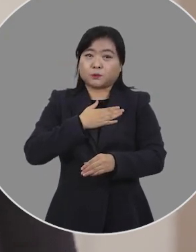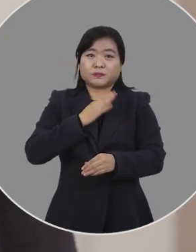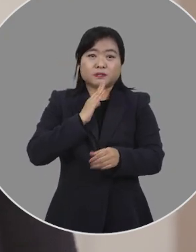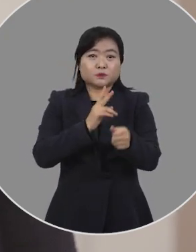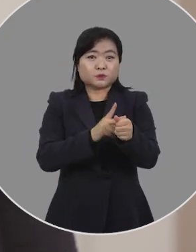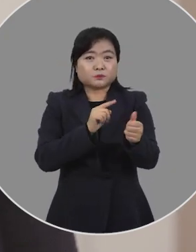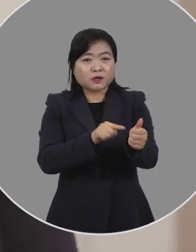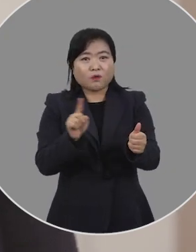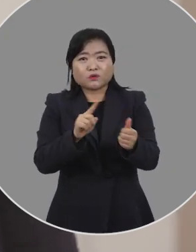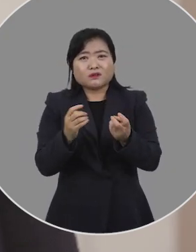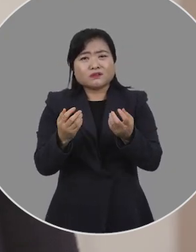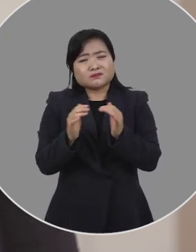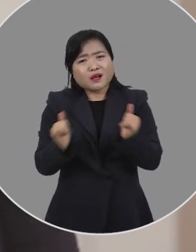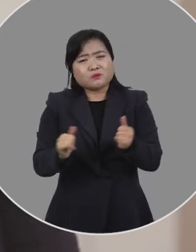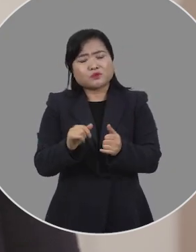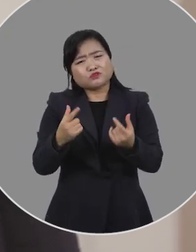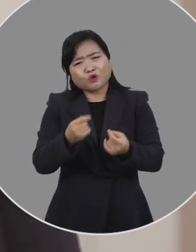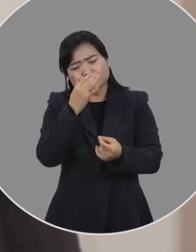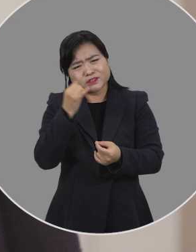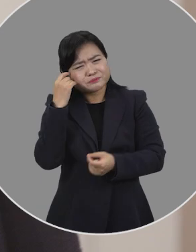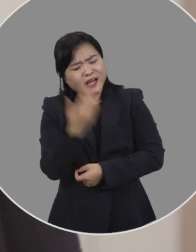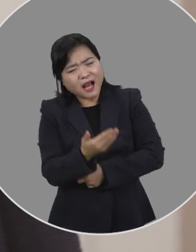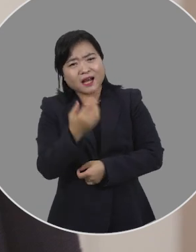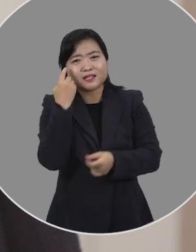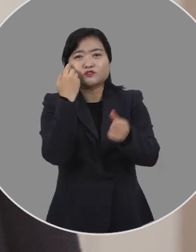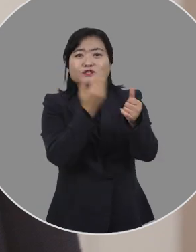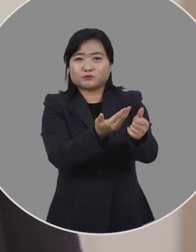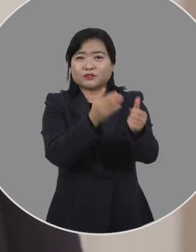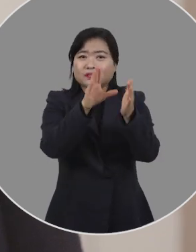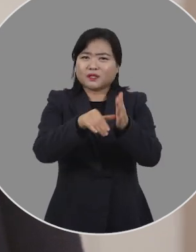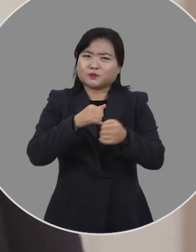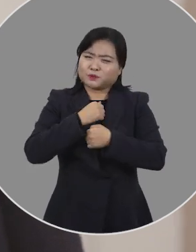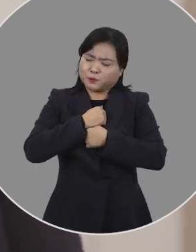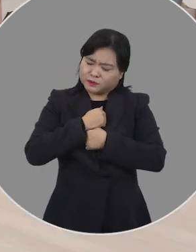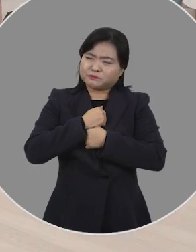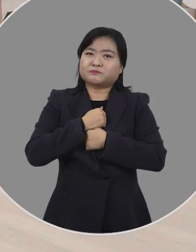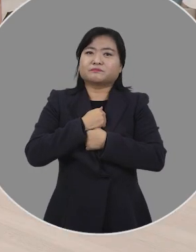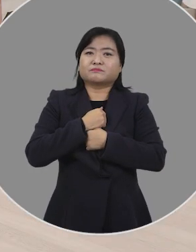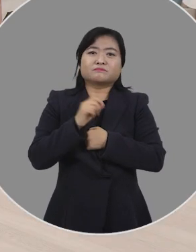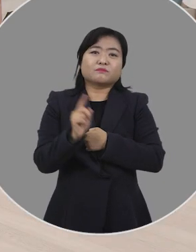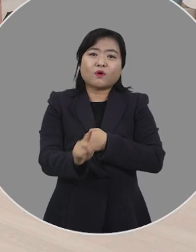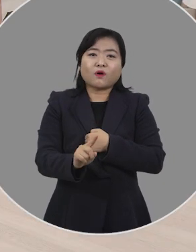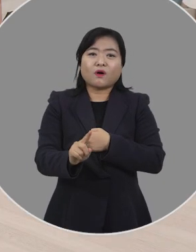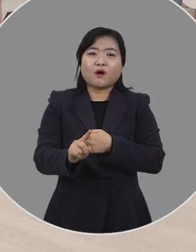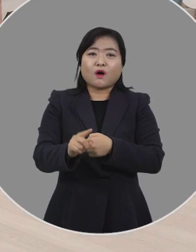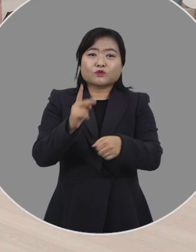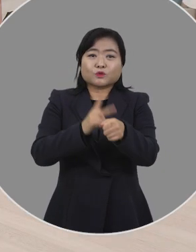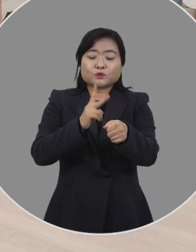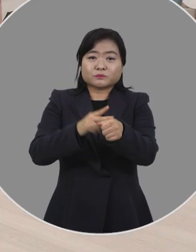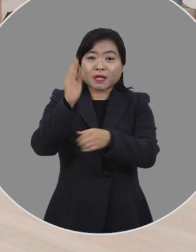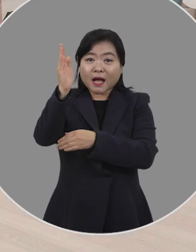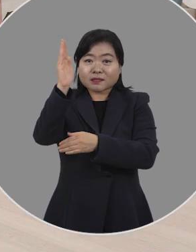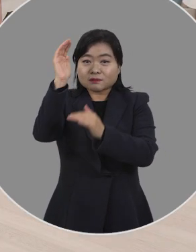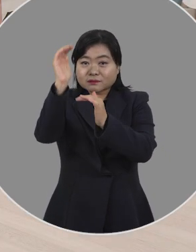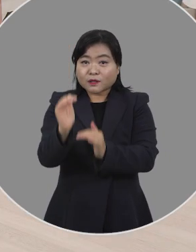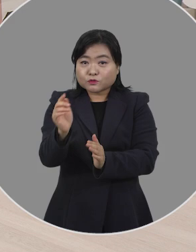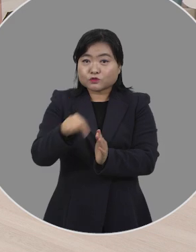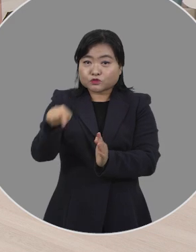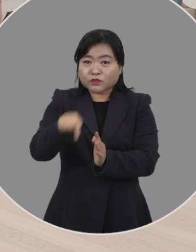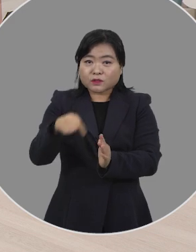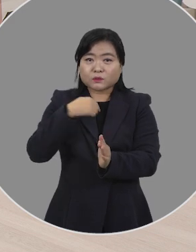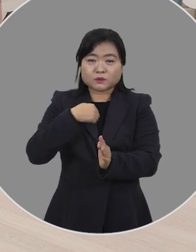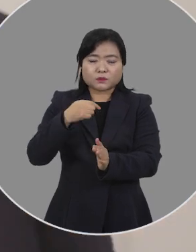교수님께 어떻게 사람이 그럴 수가 있어요 이렇게 질문을 드리면서도 굉장히 조심스러웠던 것이, 또 교수님 강연 내용 중에도 저도